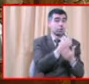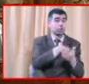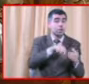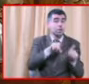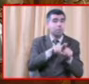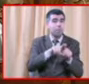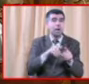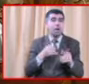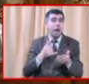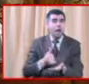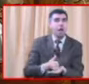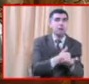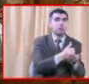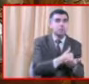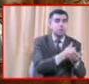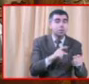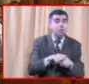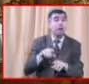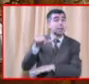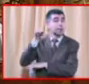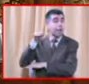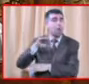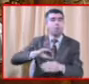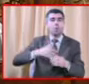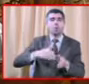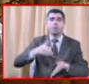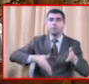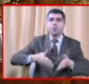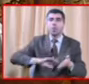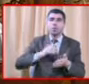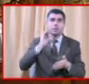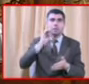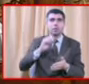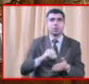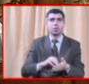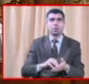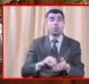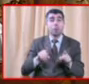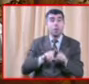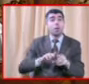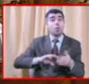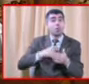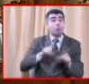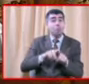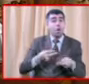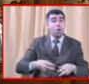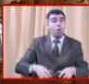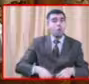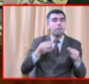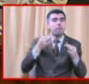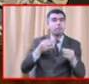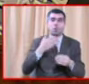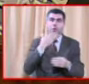حقيقة بحاجة، المناطق الجنوبية بحاجة لهذه الطرق وإصلاحها من جديد. شكرا سيد النائب. استثمار.